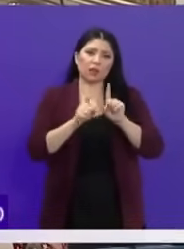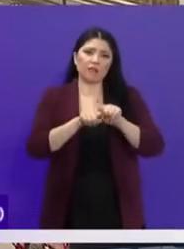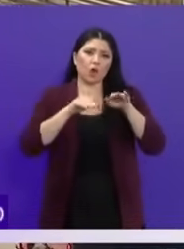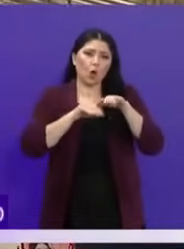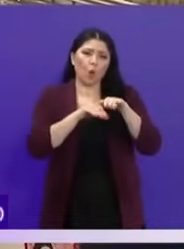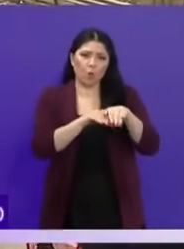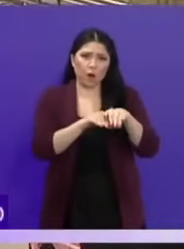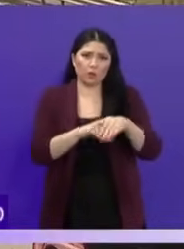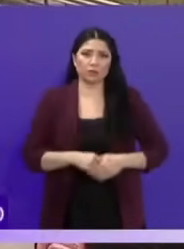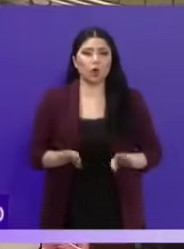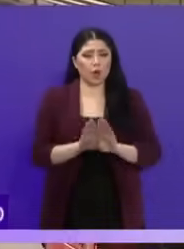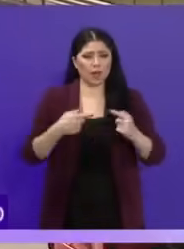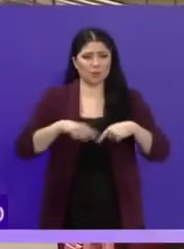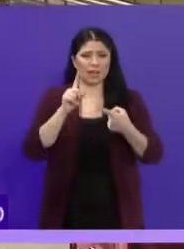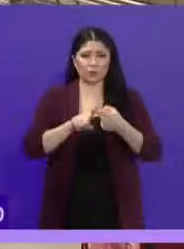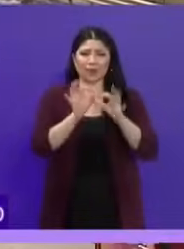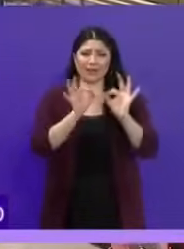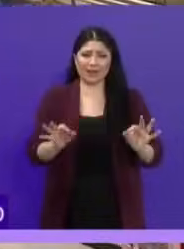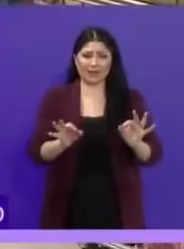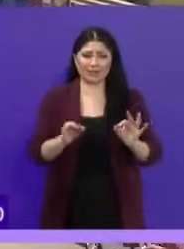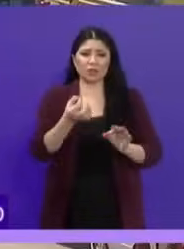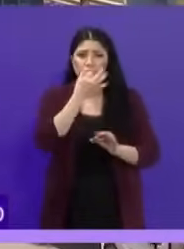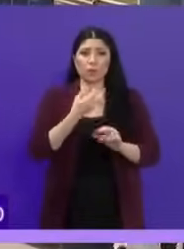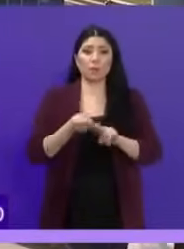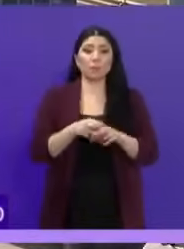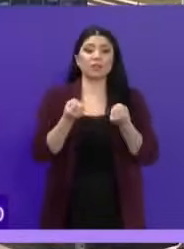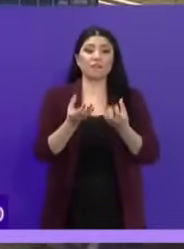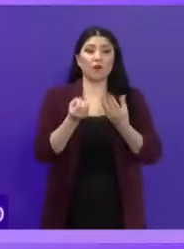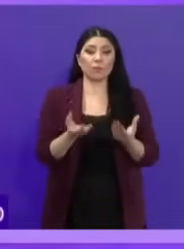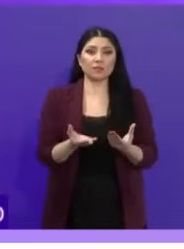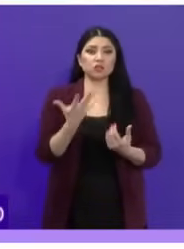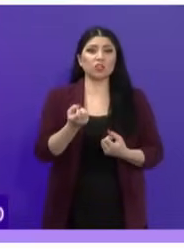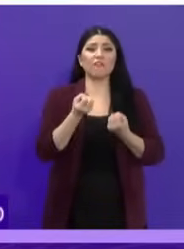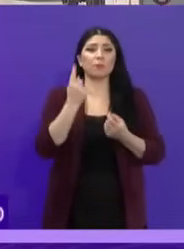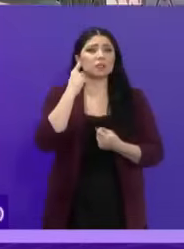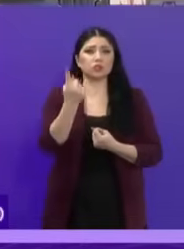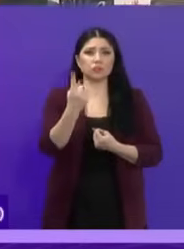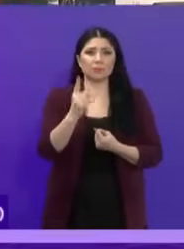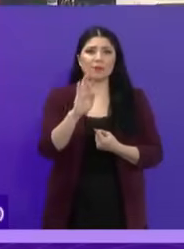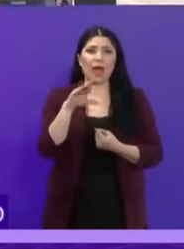Bianca Timșa este în legătură directă cu noi și vine cu mai multe informații. Bianca, te urmărim, ce date ai?